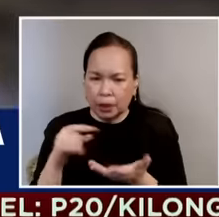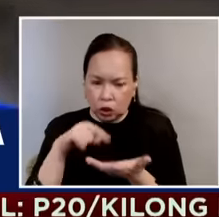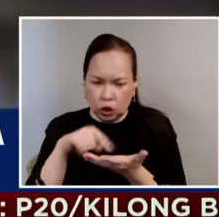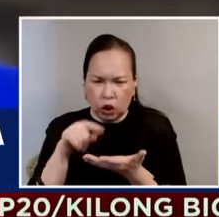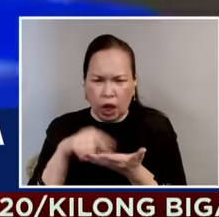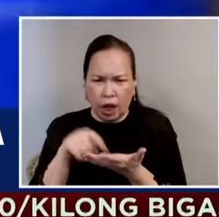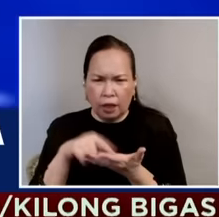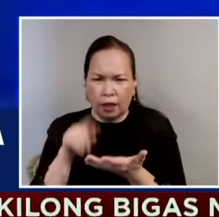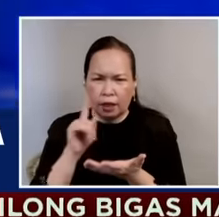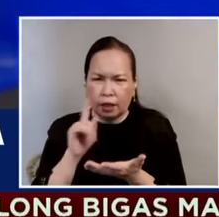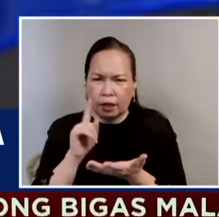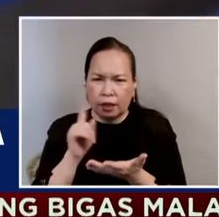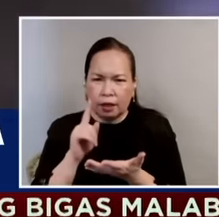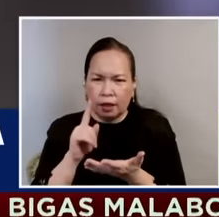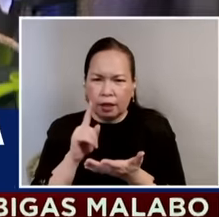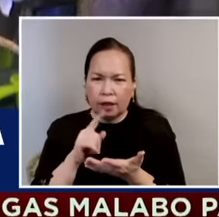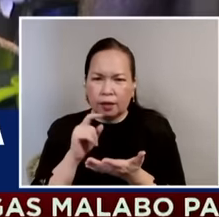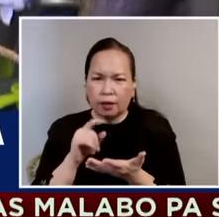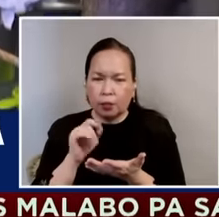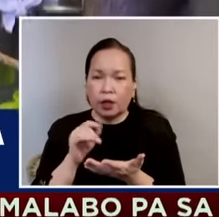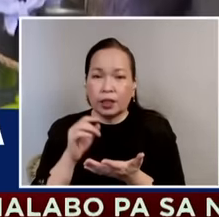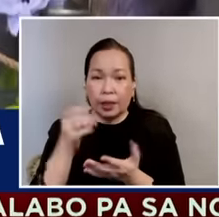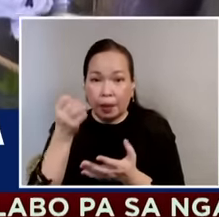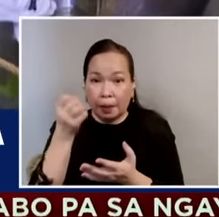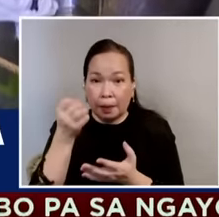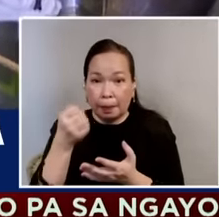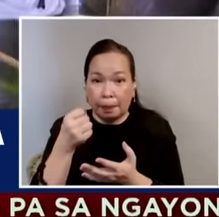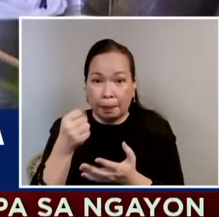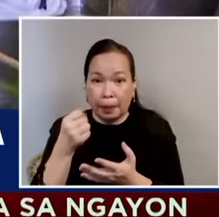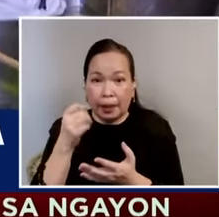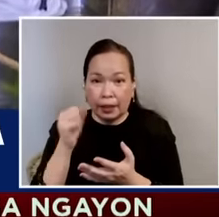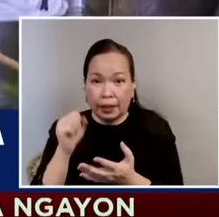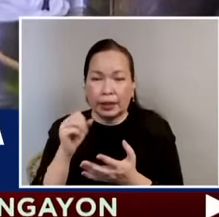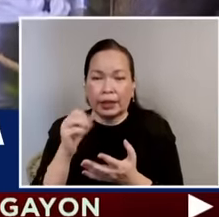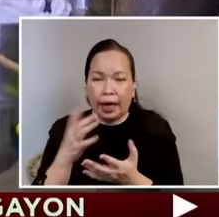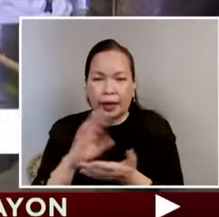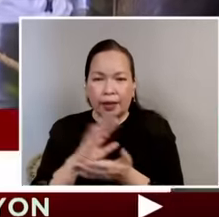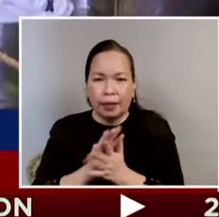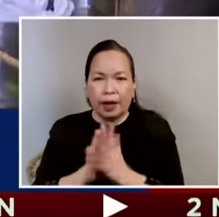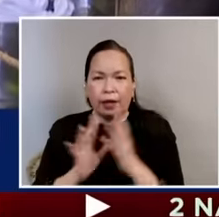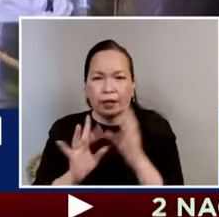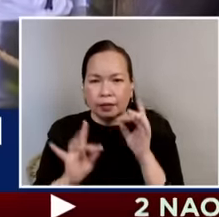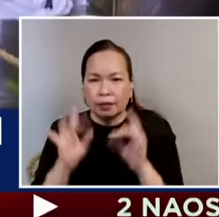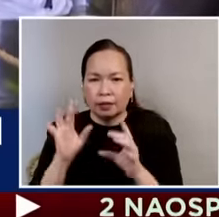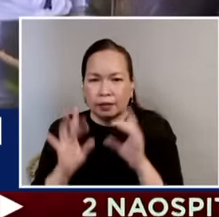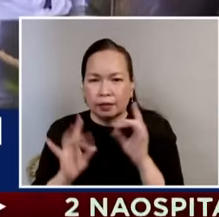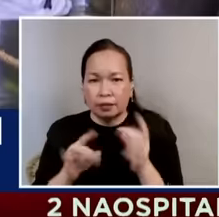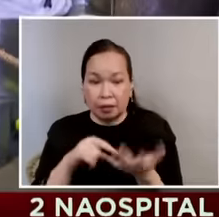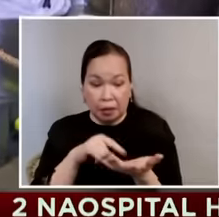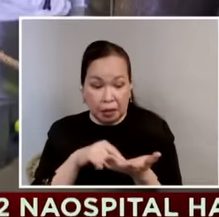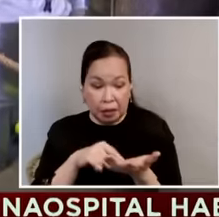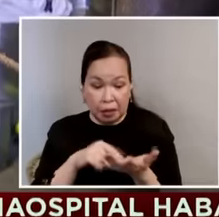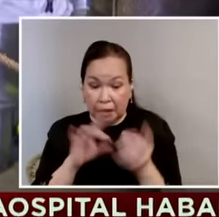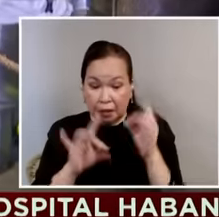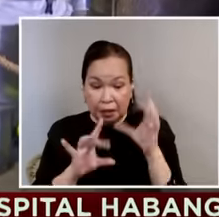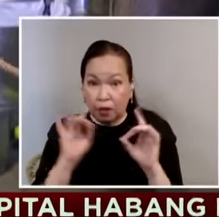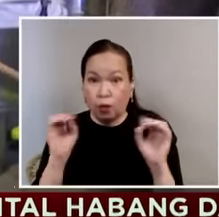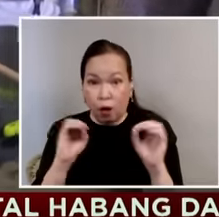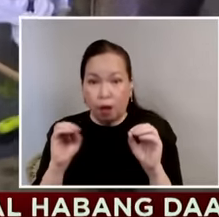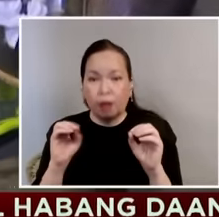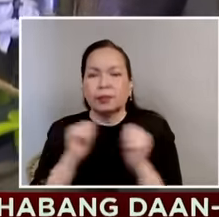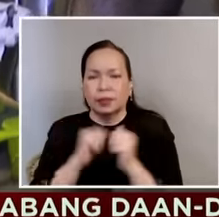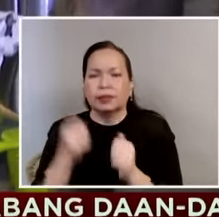kung lalapot ang gatas. So, malinaw po na hindi naman siya lumapot. Ibig sabihin